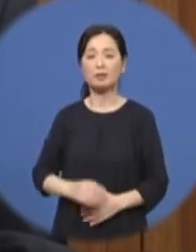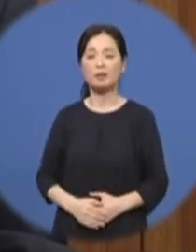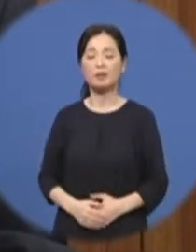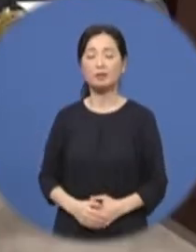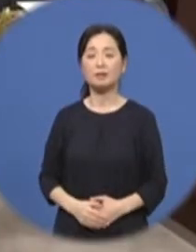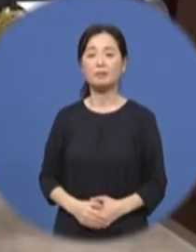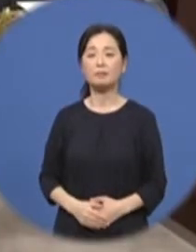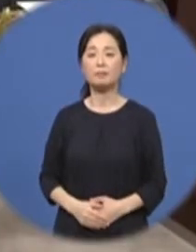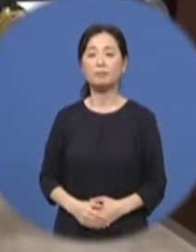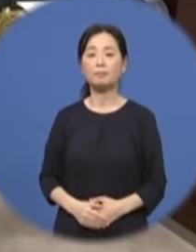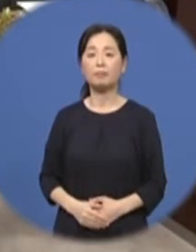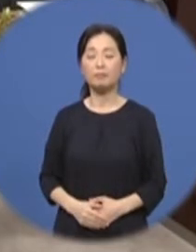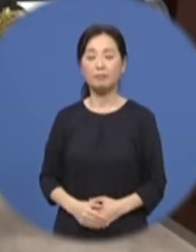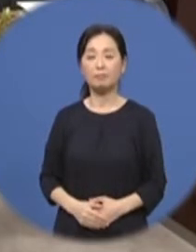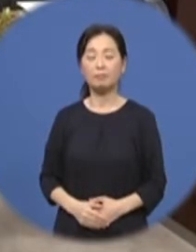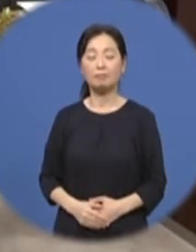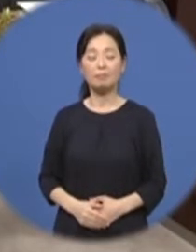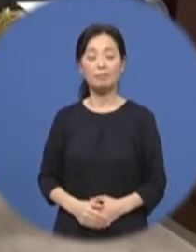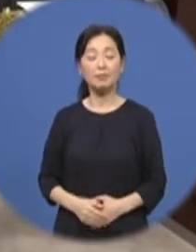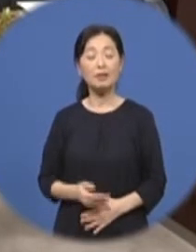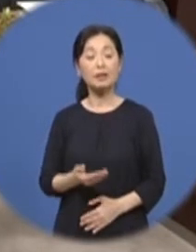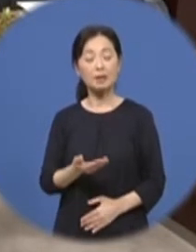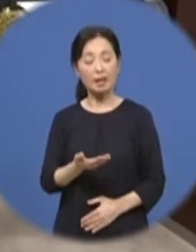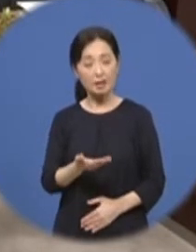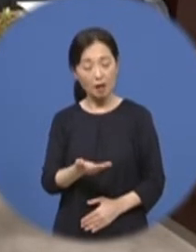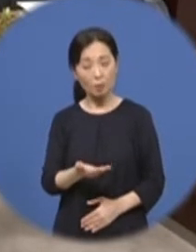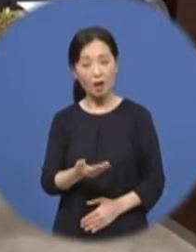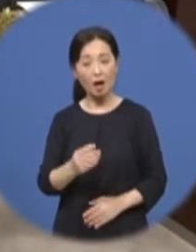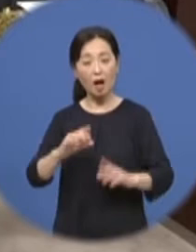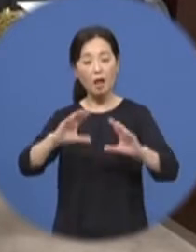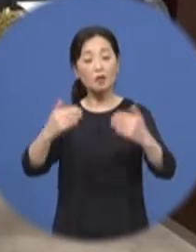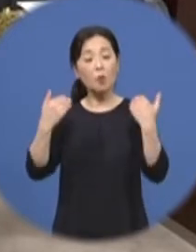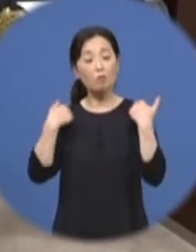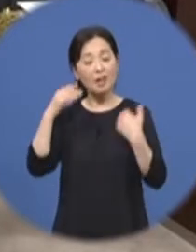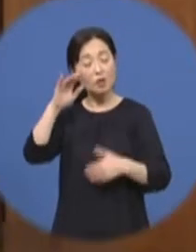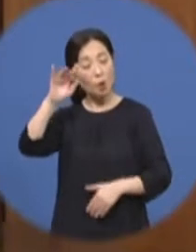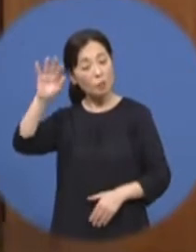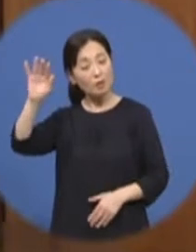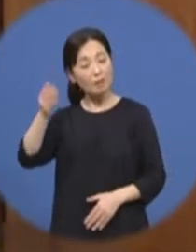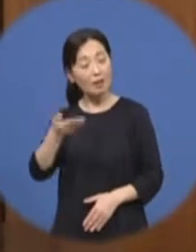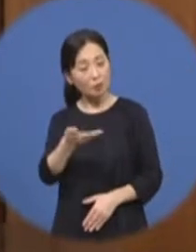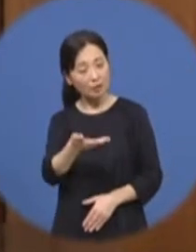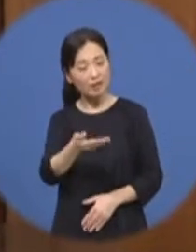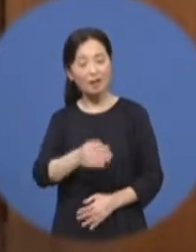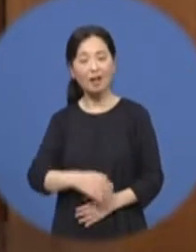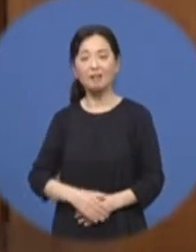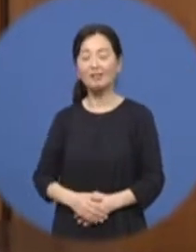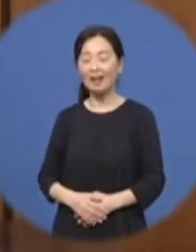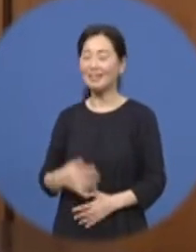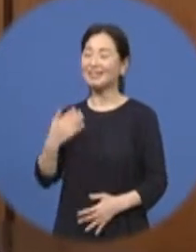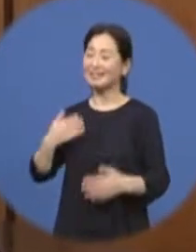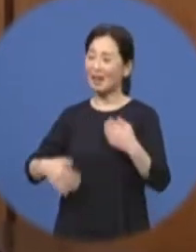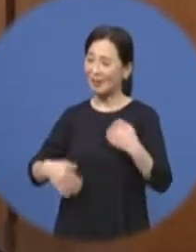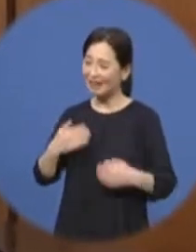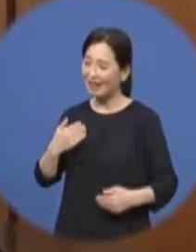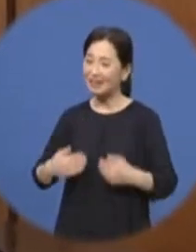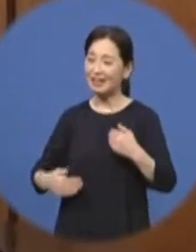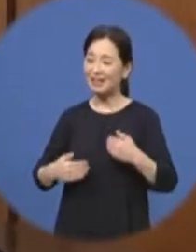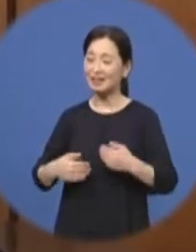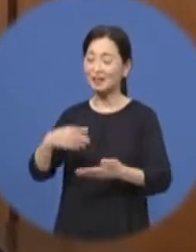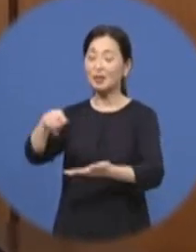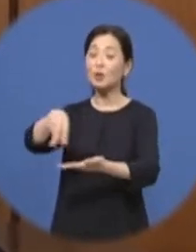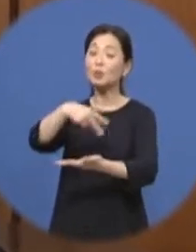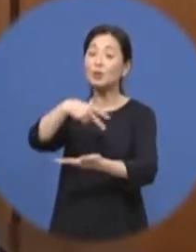ね。 先生ご自身は和歌山国体の思い出はありますか？はい、 本当楽しかったです、うん、振り付け